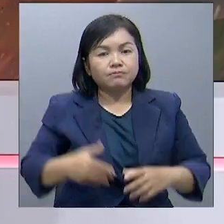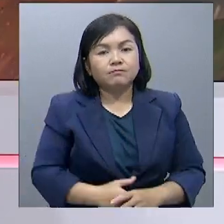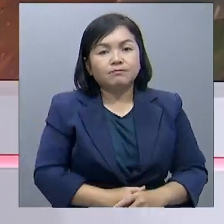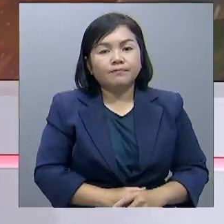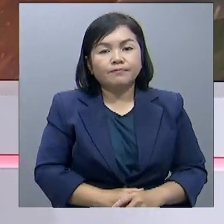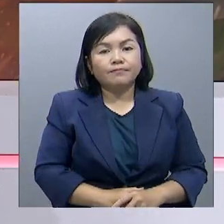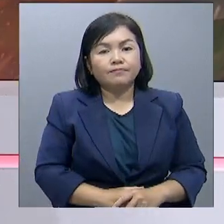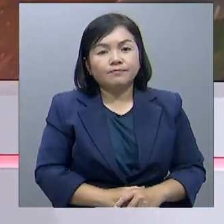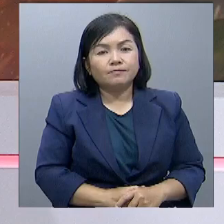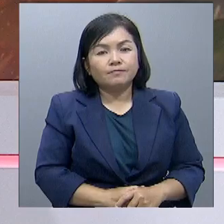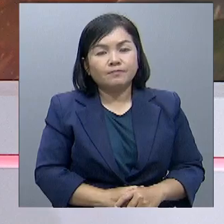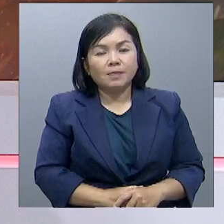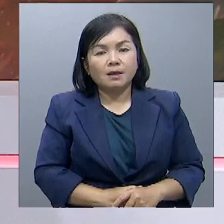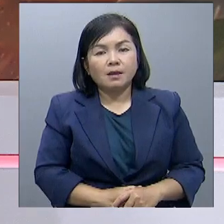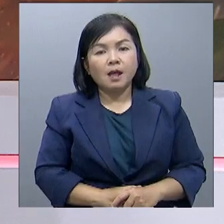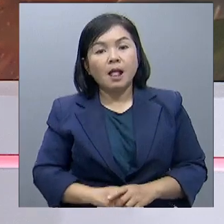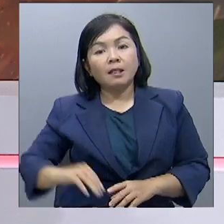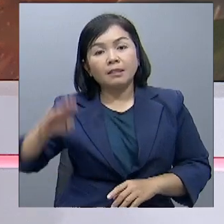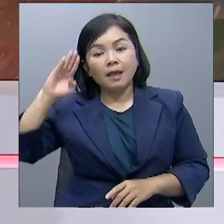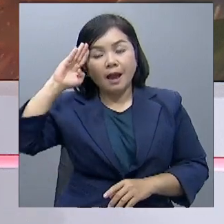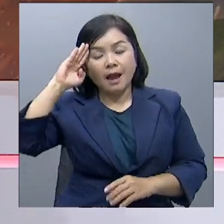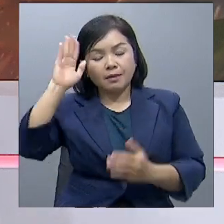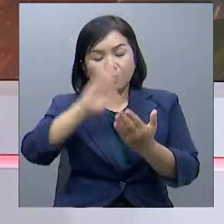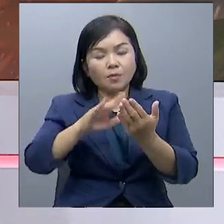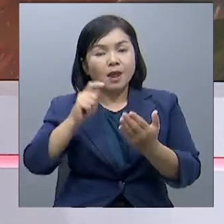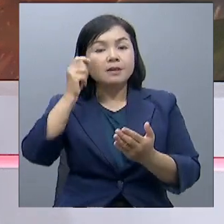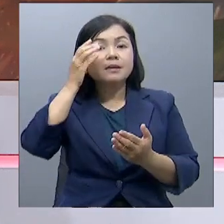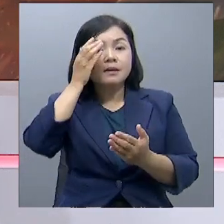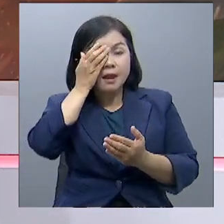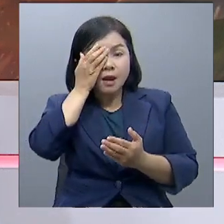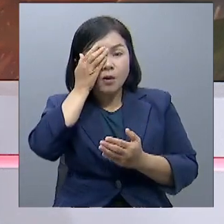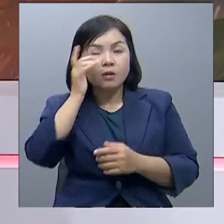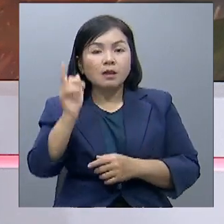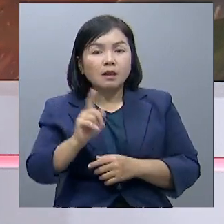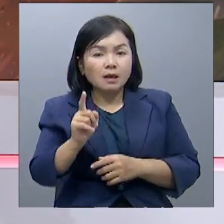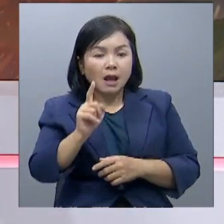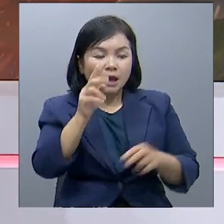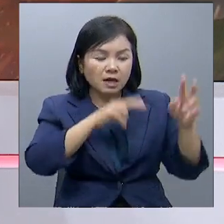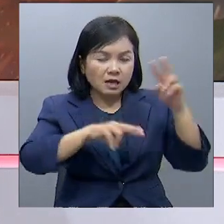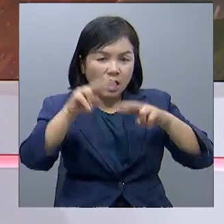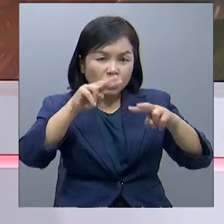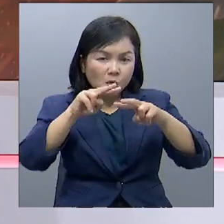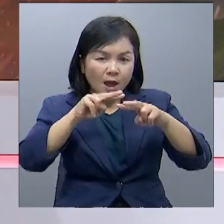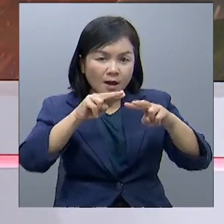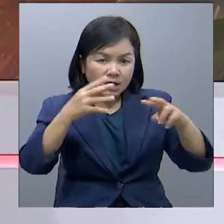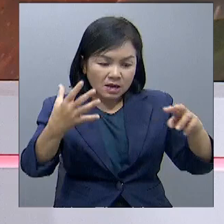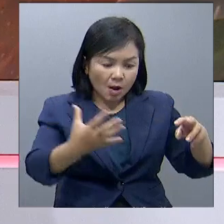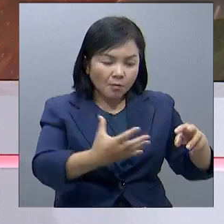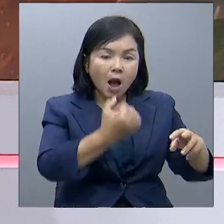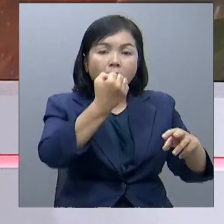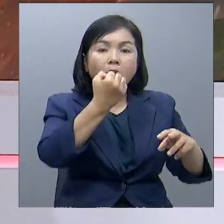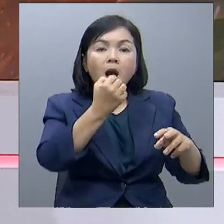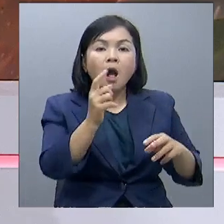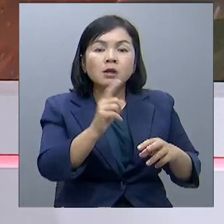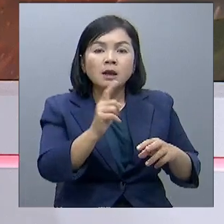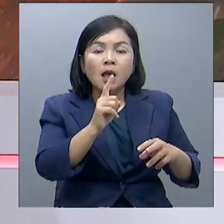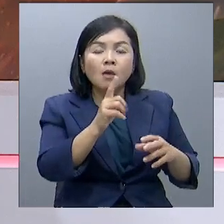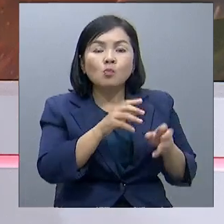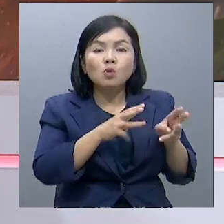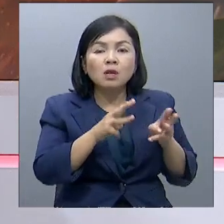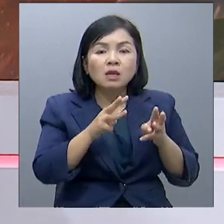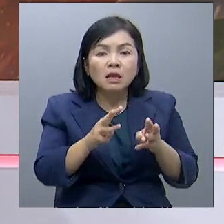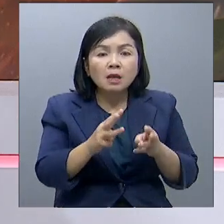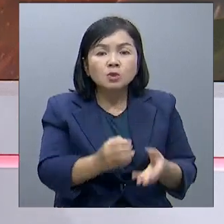ค่ะกองทัพอิสราเอลนะคะอ้างว่าปฏิบัติการบุกเมืองเจนินครั้งล่าสุดเนี่ยเพื่อขัดขวางการส่งมอบอาวุธของ